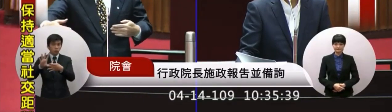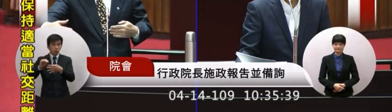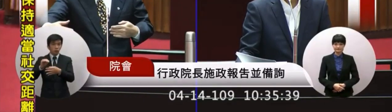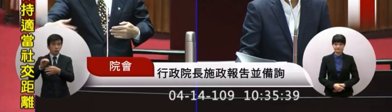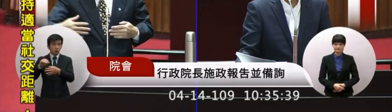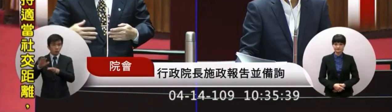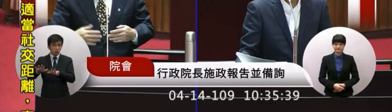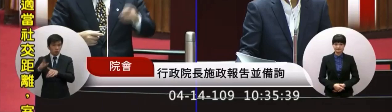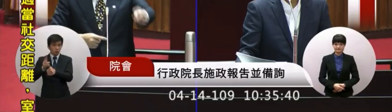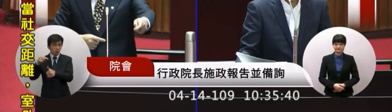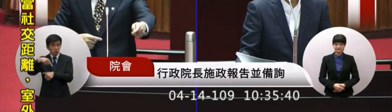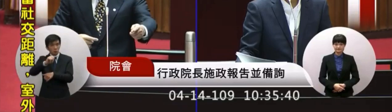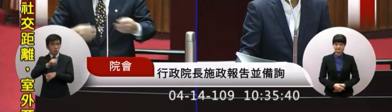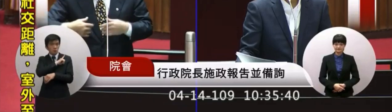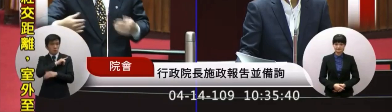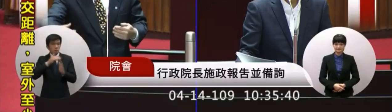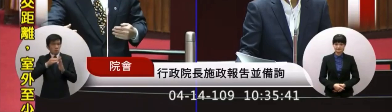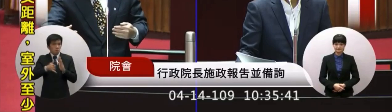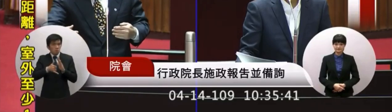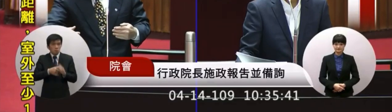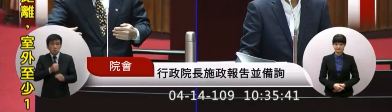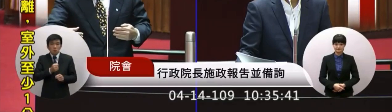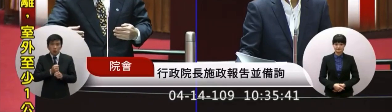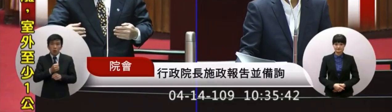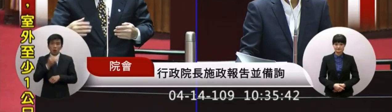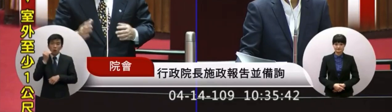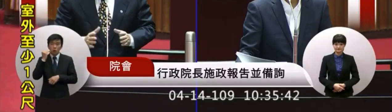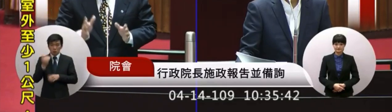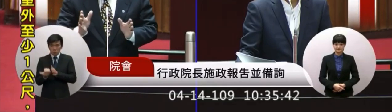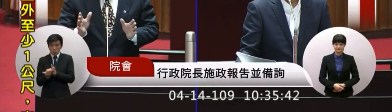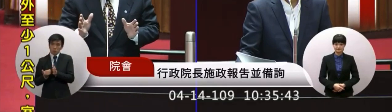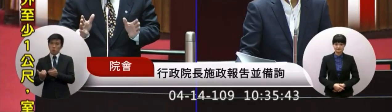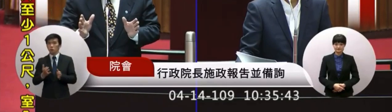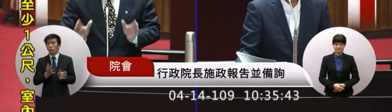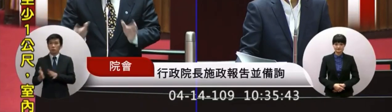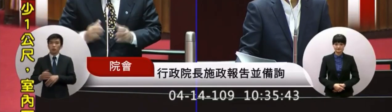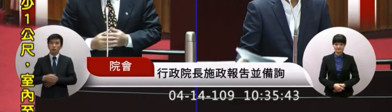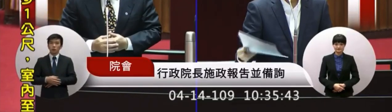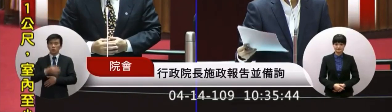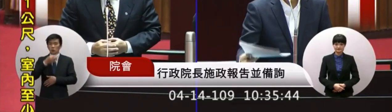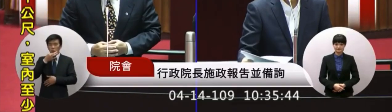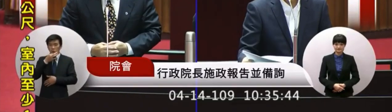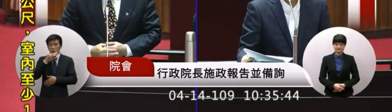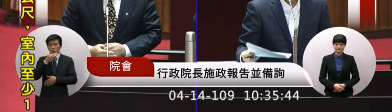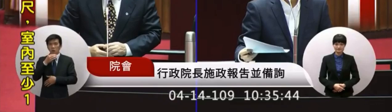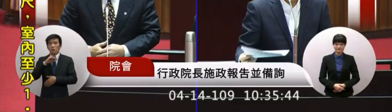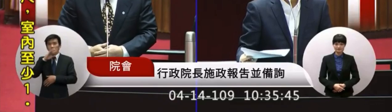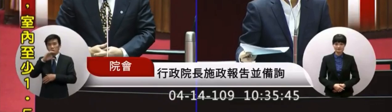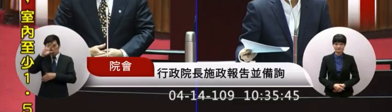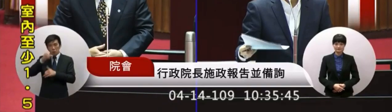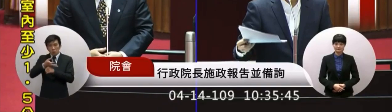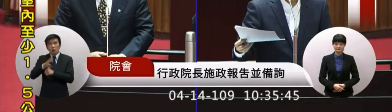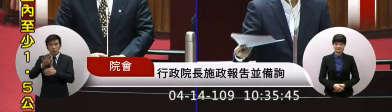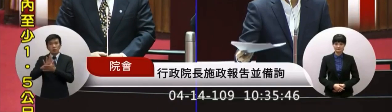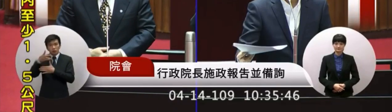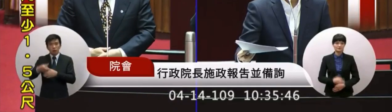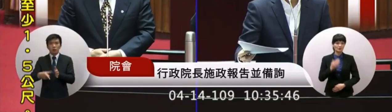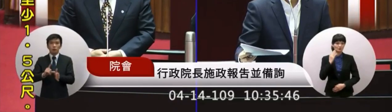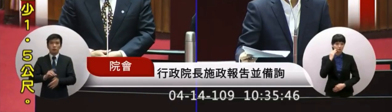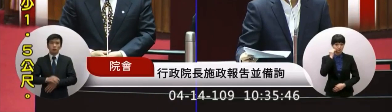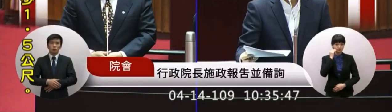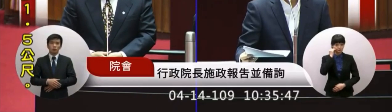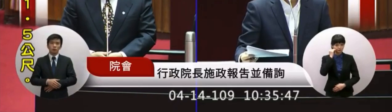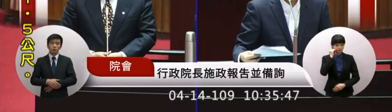做一个阻隔，就避免说万一他确诊再来做又来不及。所以其实只是属于超前部署。 所以我们的状况就是，只要